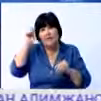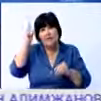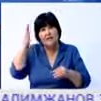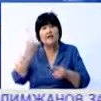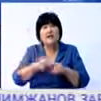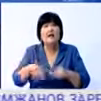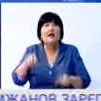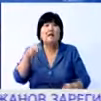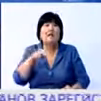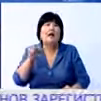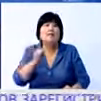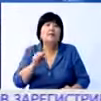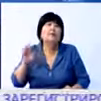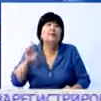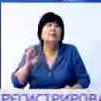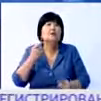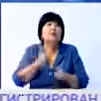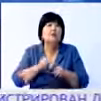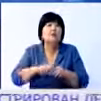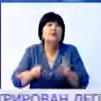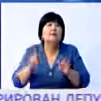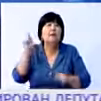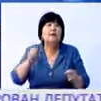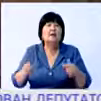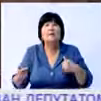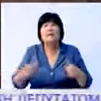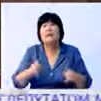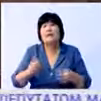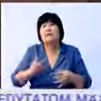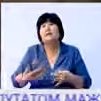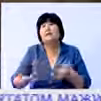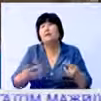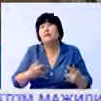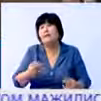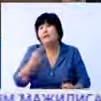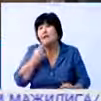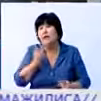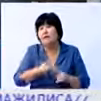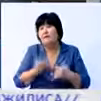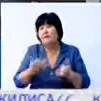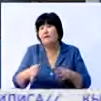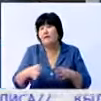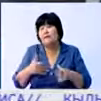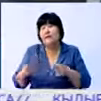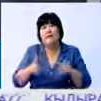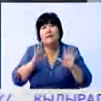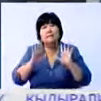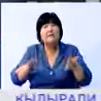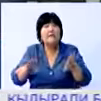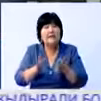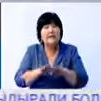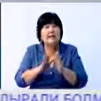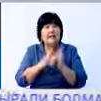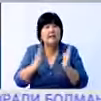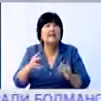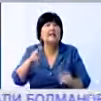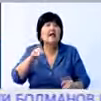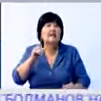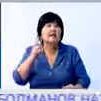честь праздника в Кызылорде прошел областной фестиваль языков. Специально к этому дню была подготовлена выставка редких книг на